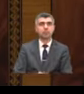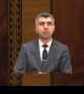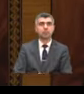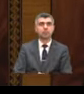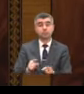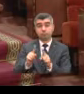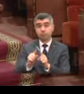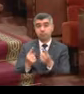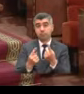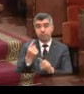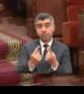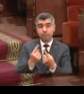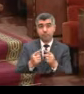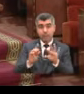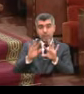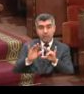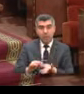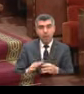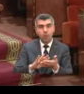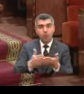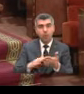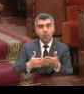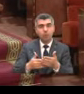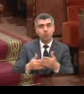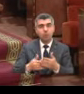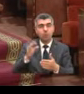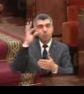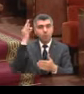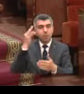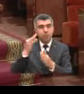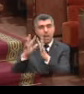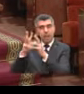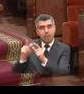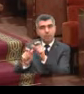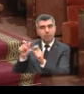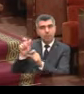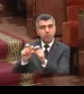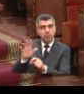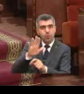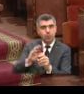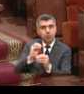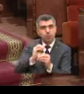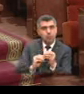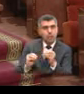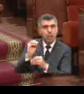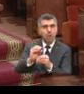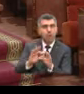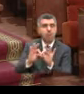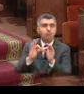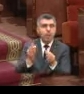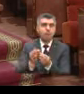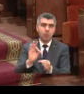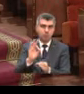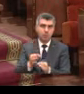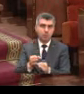اللي تكلمتوا عليه واللي جا في التقرير ديال وزارة ديال المندوبية السامية للتخطيط، ففعلا ارتفع منسوب الثقة لدى الأسر، ولكن ملي كنتكلموا